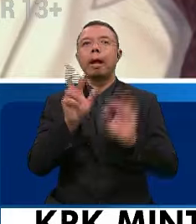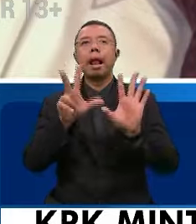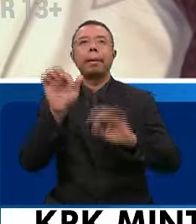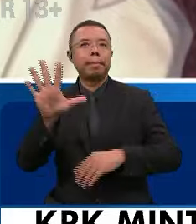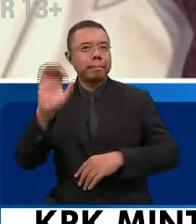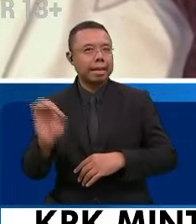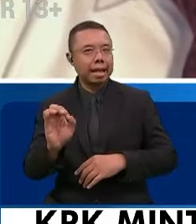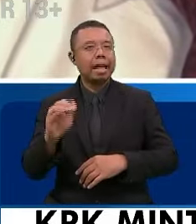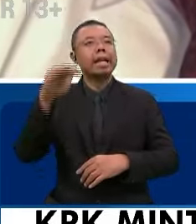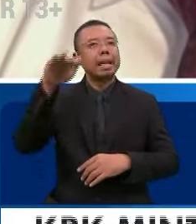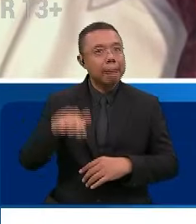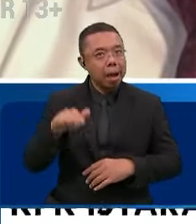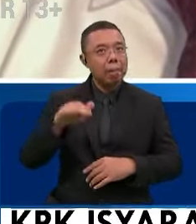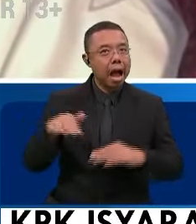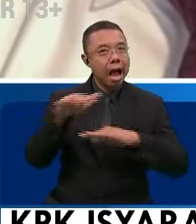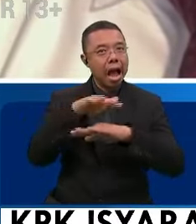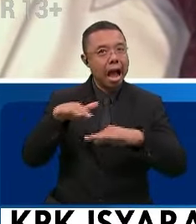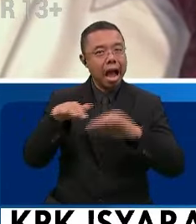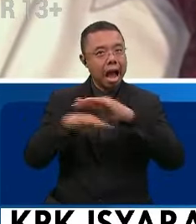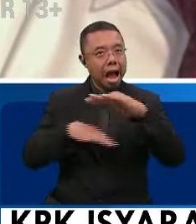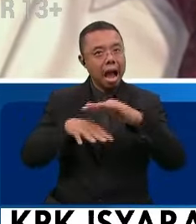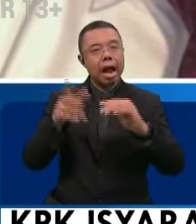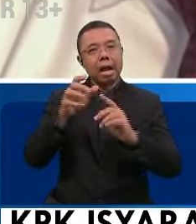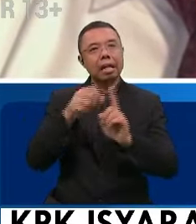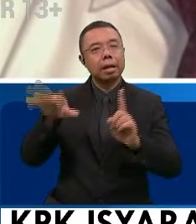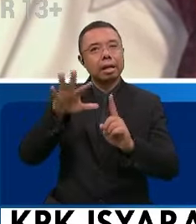1,85%, masih di bawah inflasi Provinsi Jatim yang